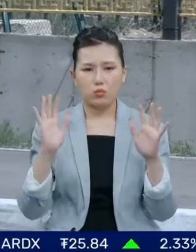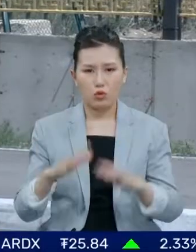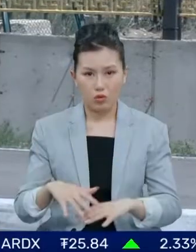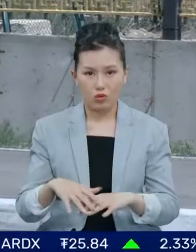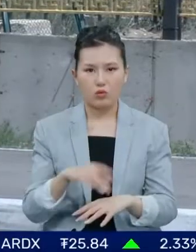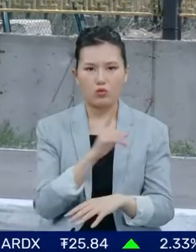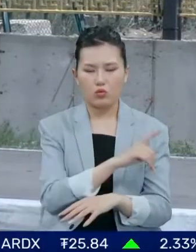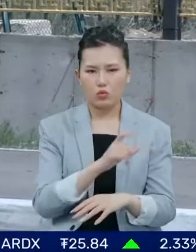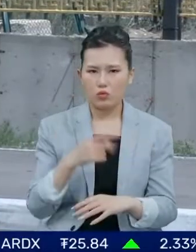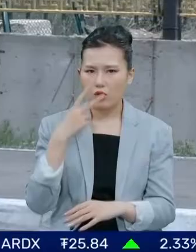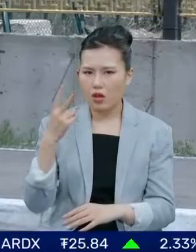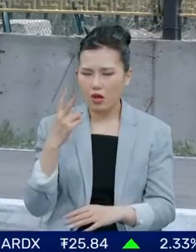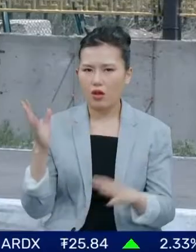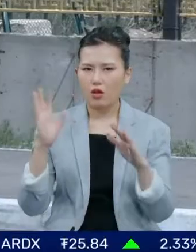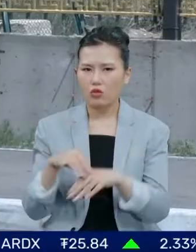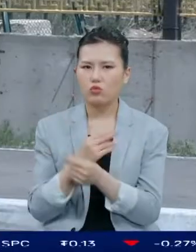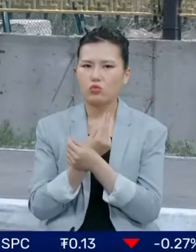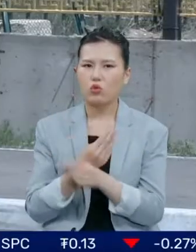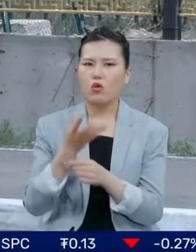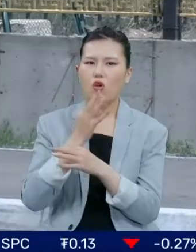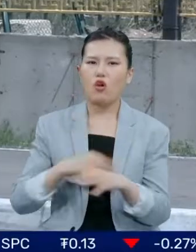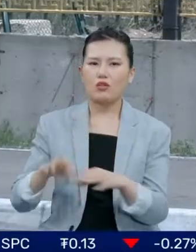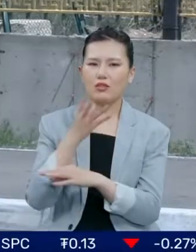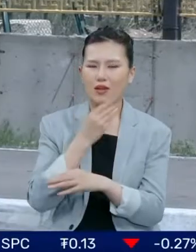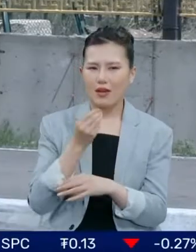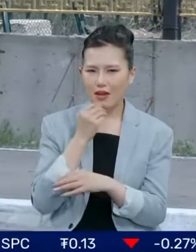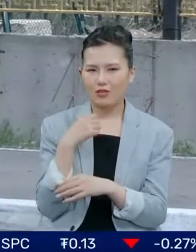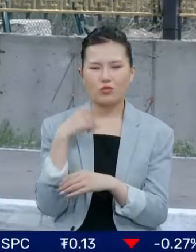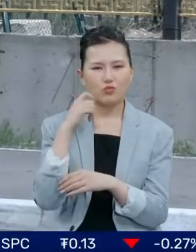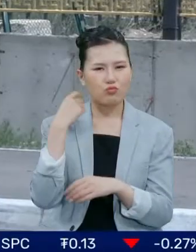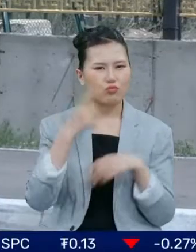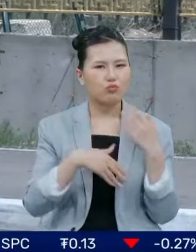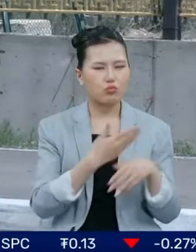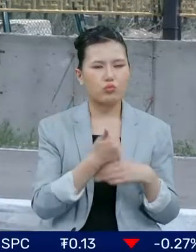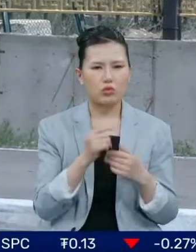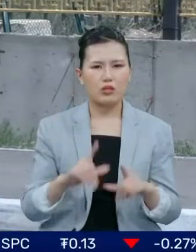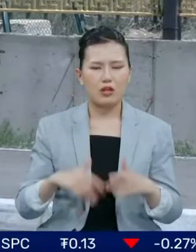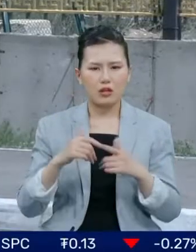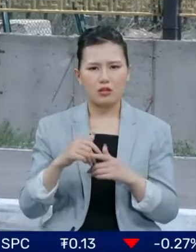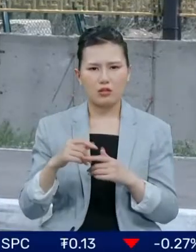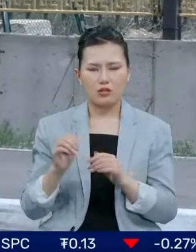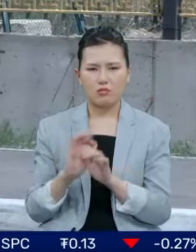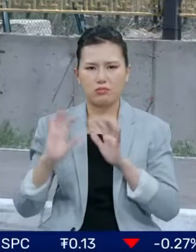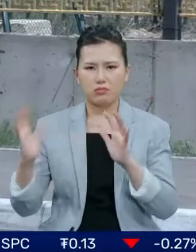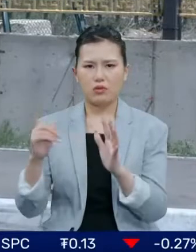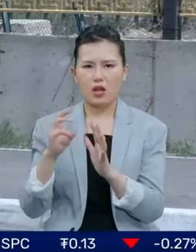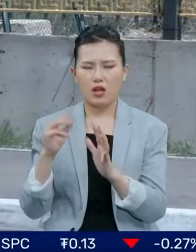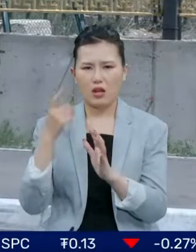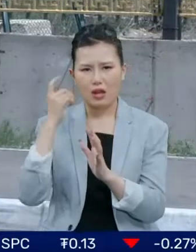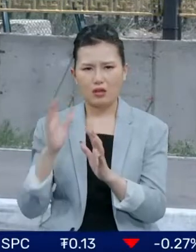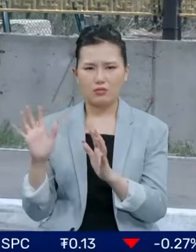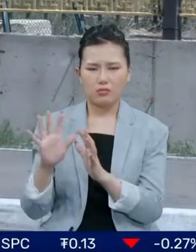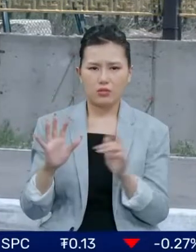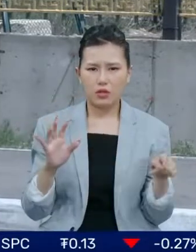байна гэж сайнаар хүлээж авч байсан бол энэхүү буцаагаад хашаалж байгаа нь иргэдийнхээ одоо амарч хүлээ цагаа өнгөрүүлэх газрыг хашаалж байна.